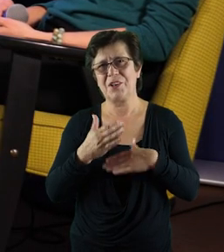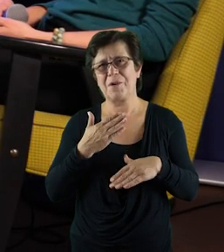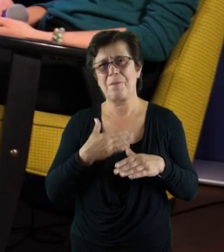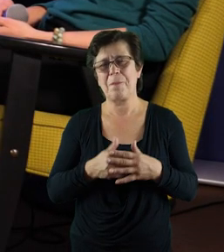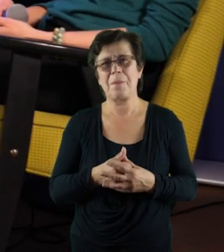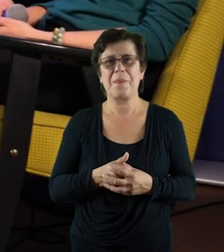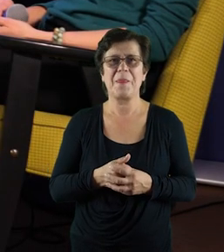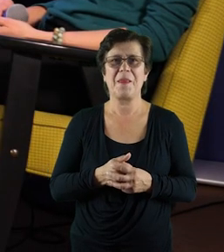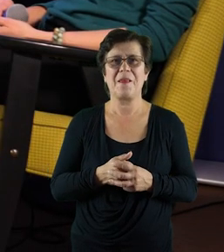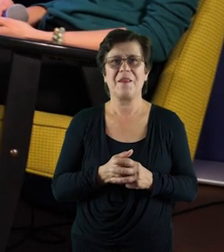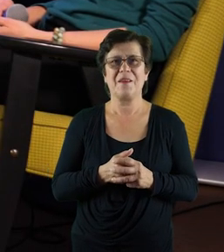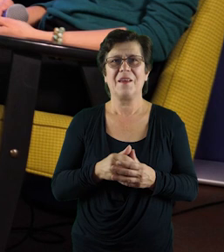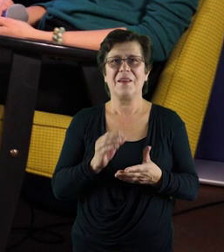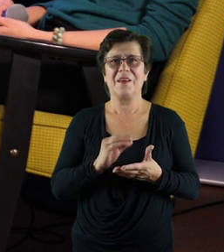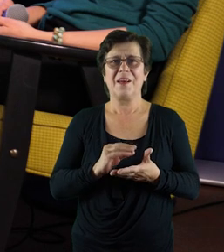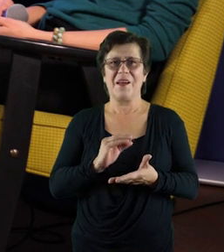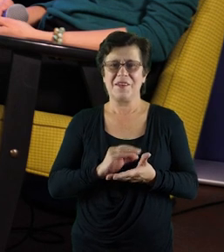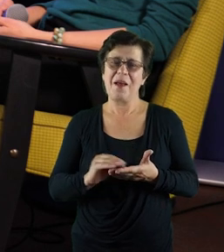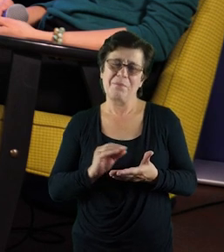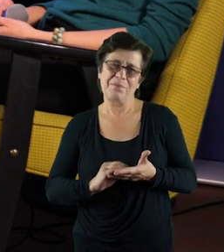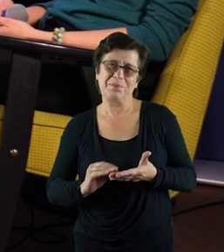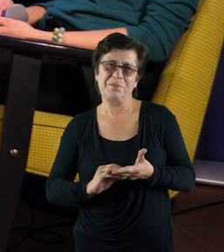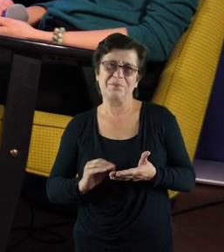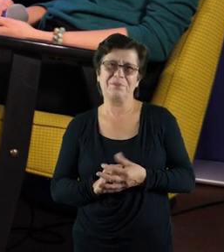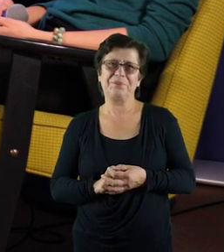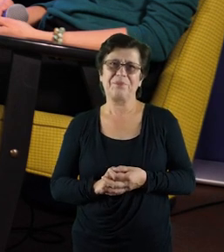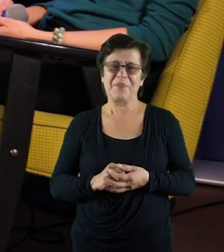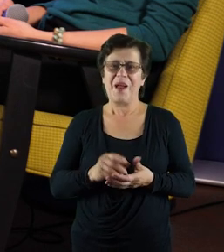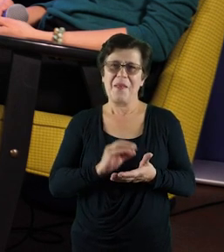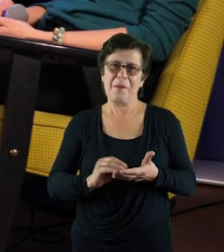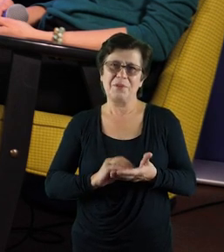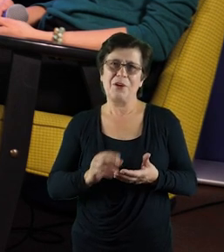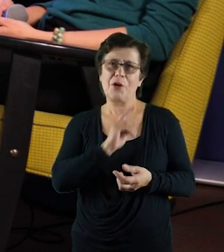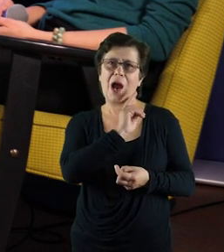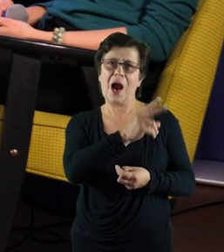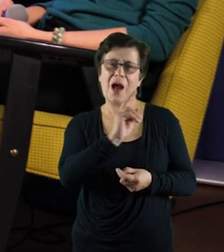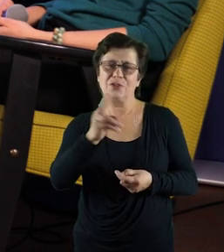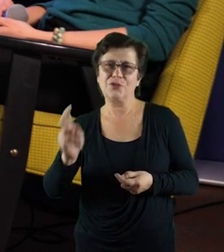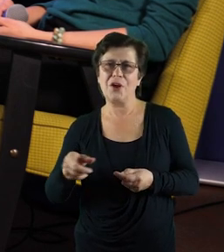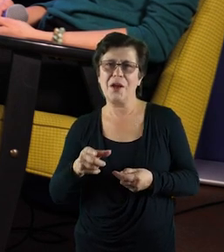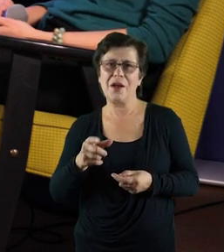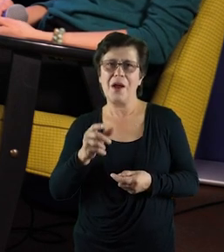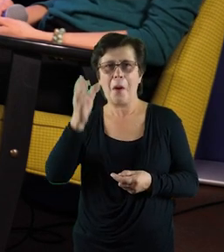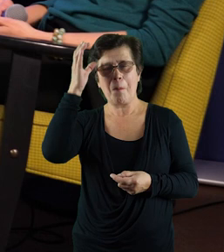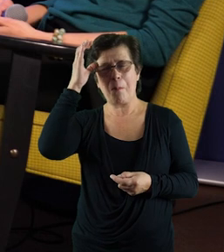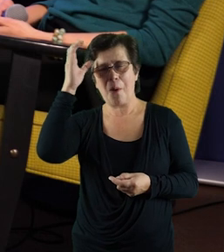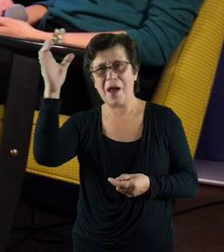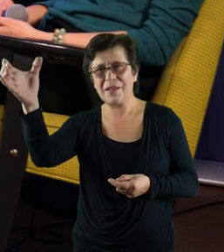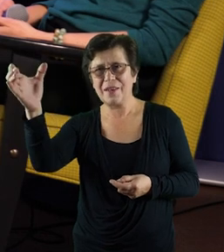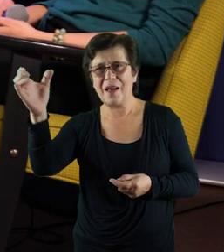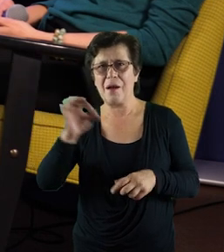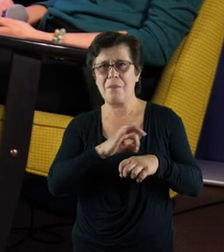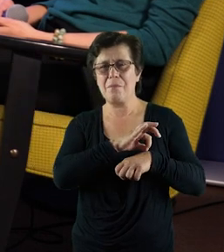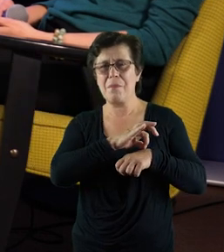Wyka napisał zresztą, że każdy poeta krytyk mierzy wszystkich swoją miarą, więc tutaj jakby Przybosz się w to wpisuje. Zresztą